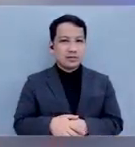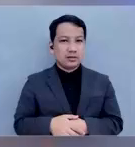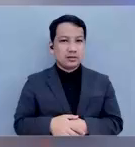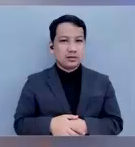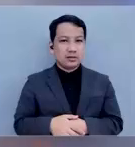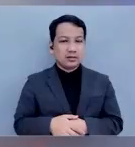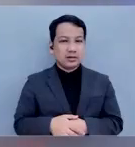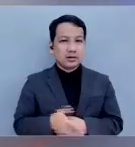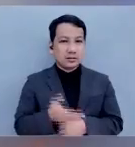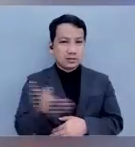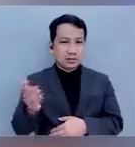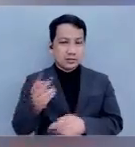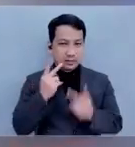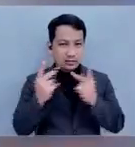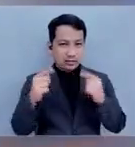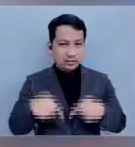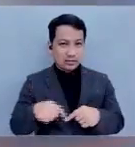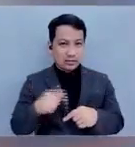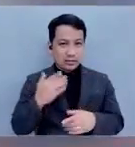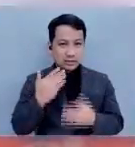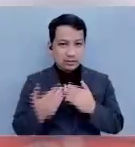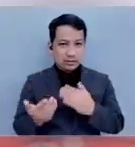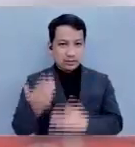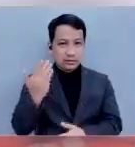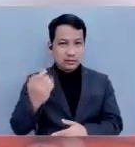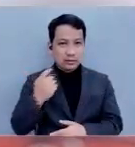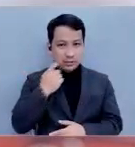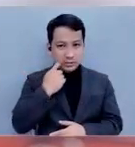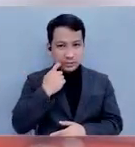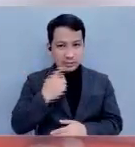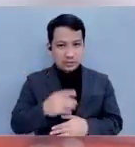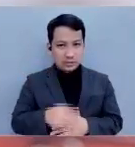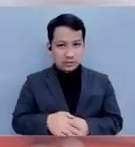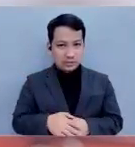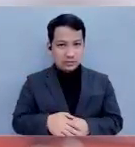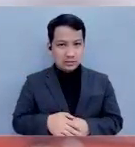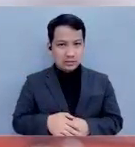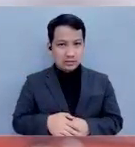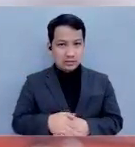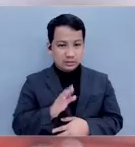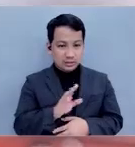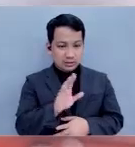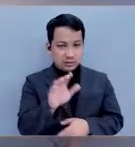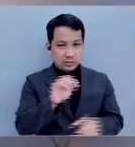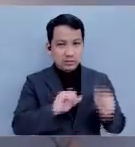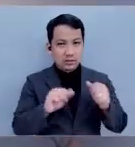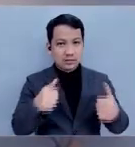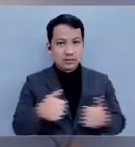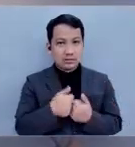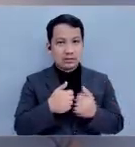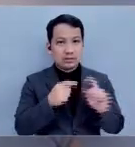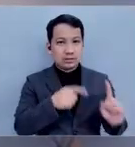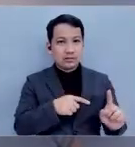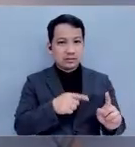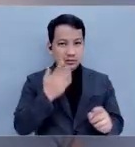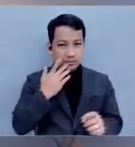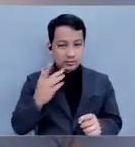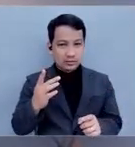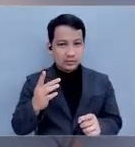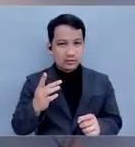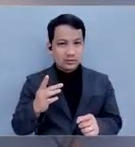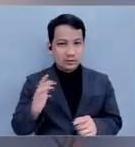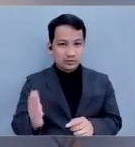Kaya naman sa pagbisita niya sa Good Morning Kapatid kanina, napasabak sa kanyang acting challenge ang ating mga paboritong